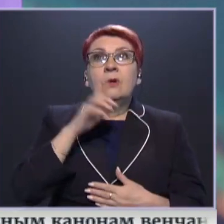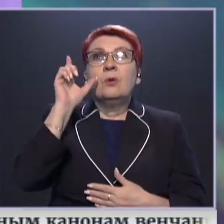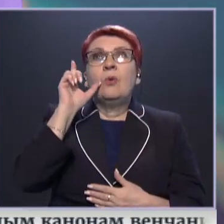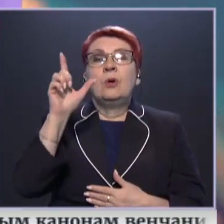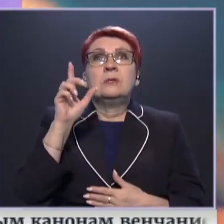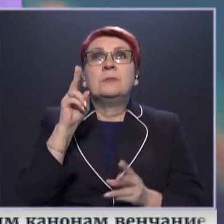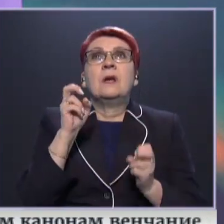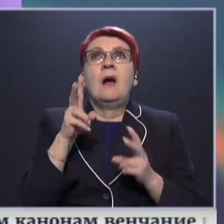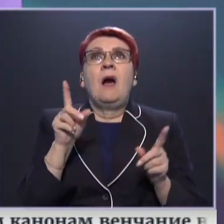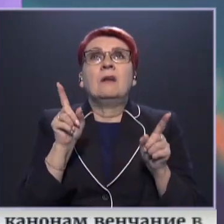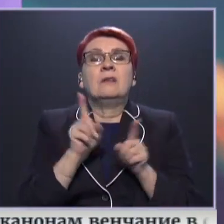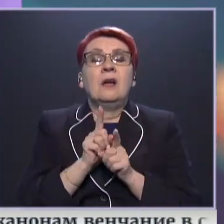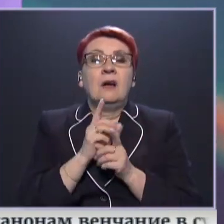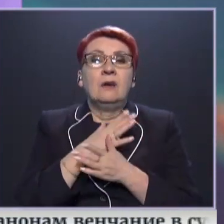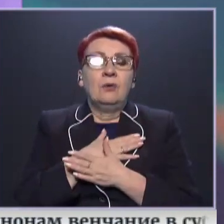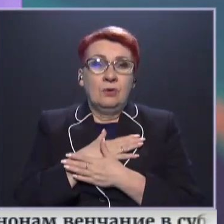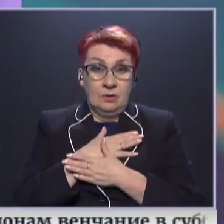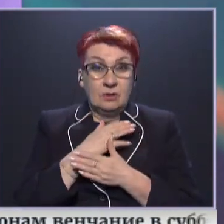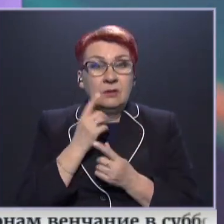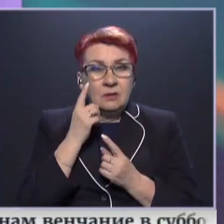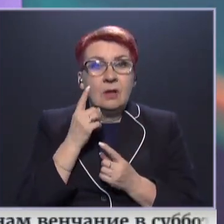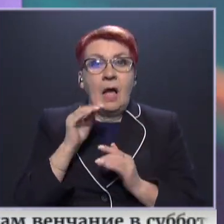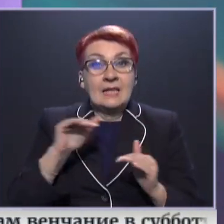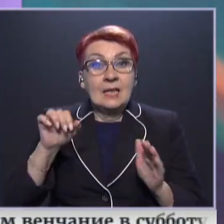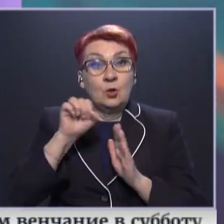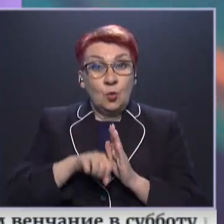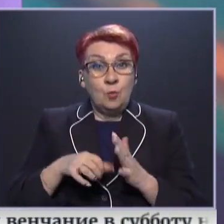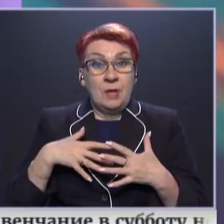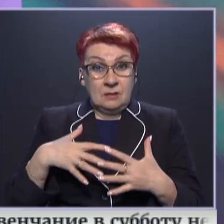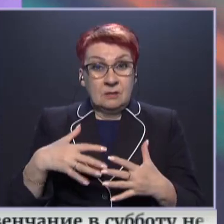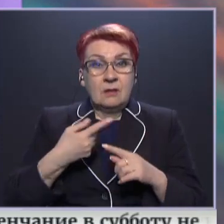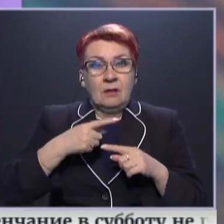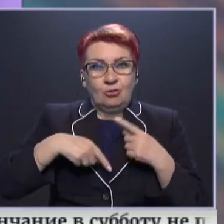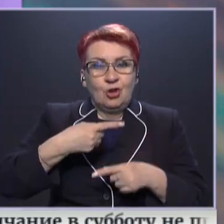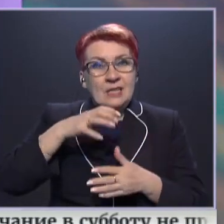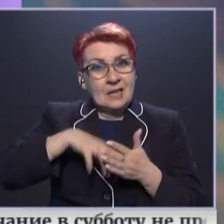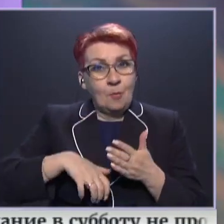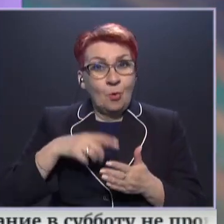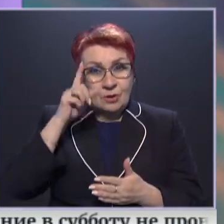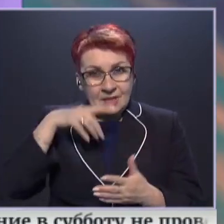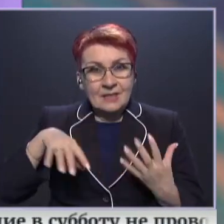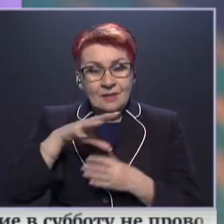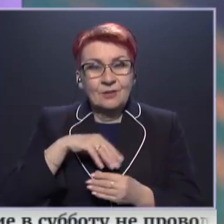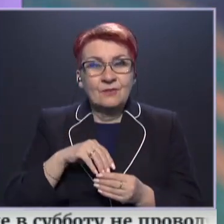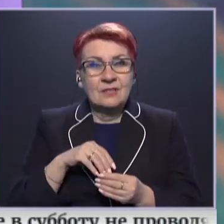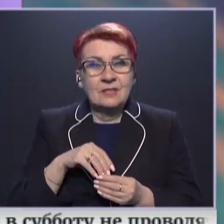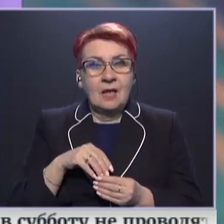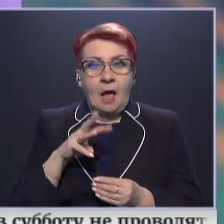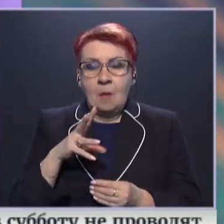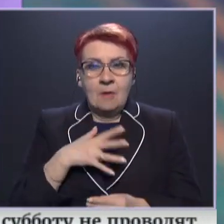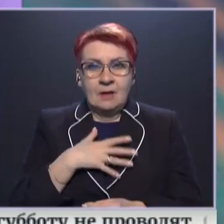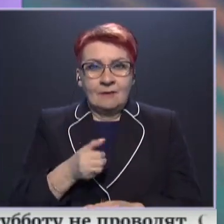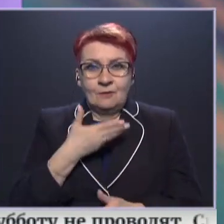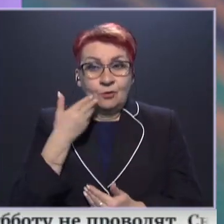же так? Ну, надо вспомнить, что самое большое детоубийство совершается через аборт. Ну вот. И мы не